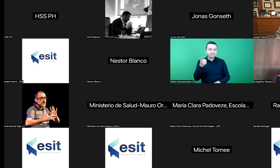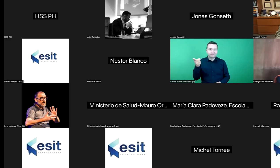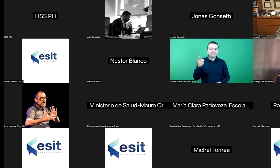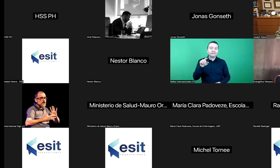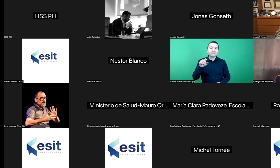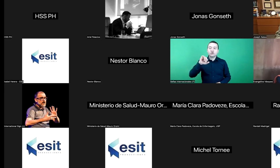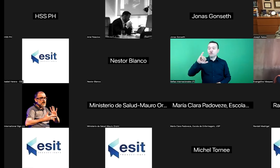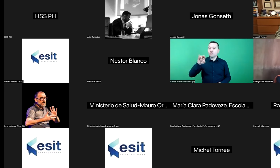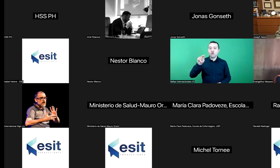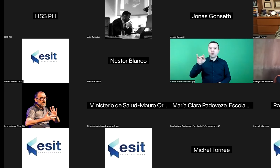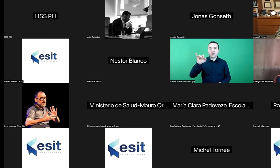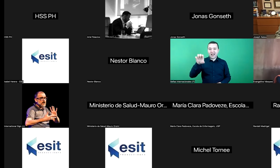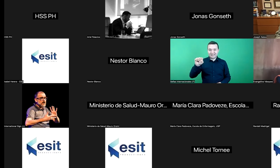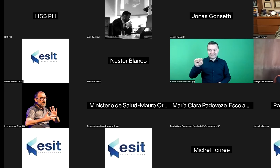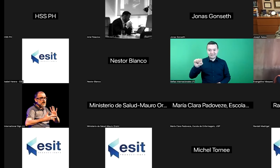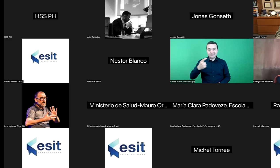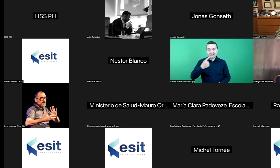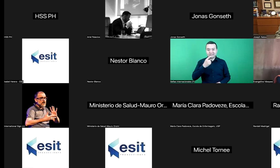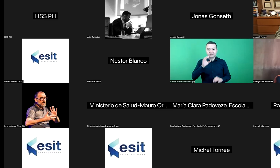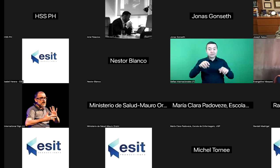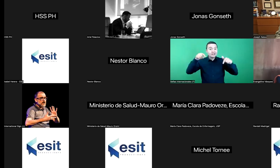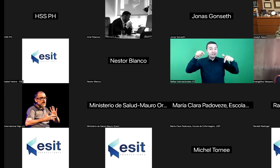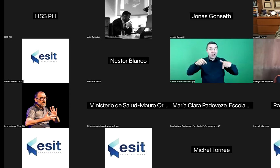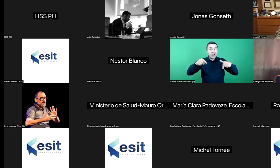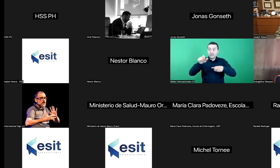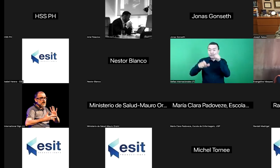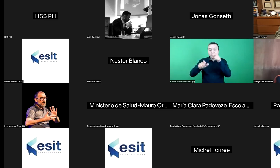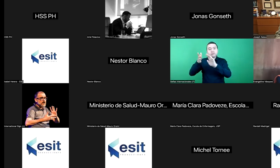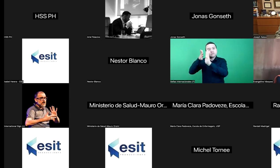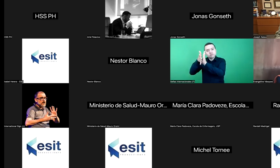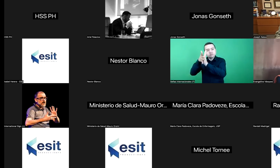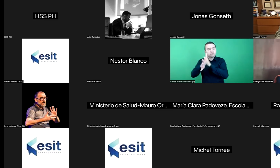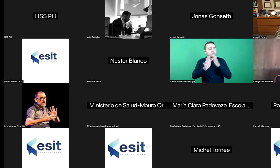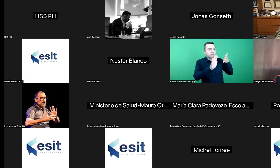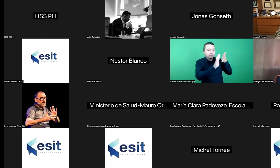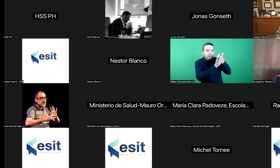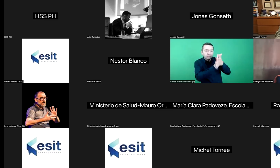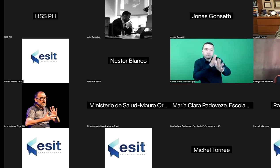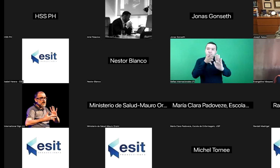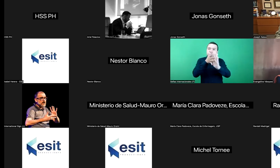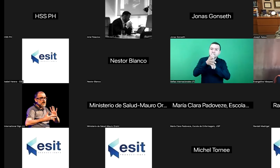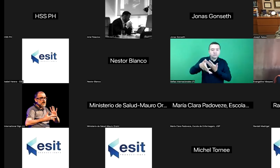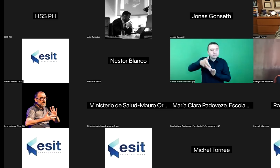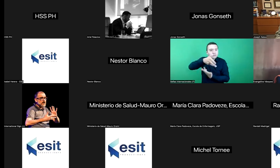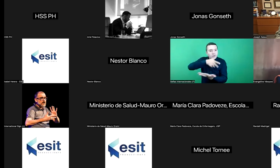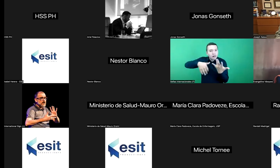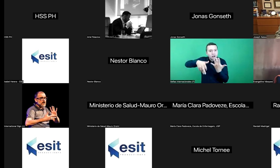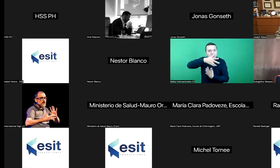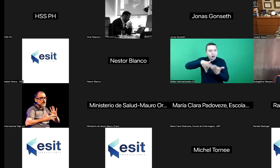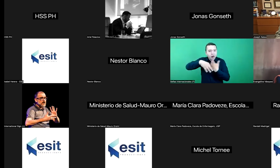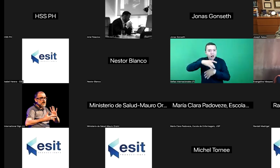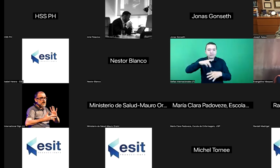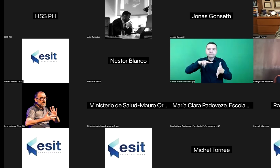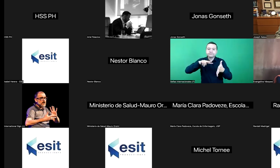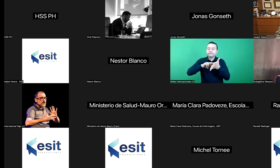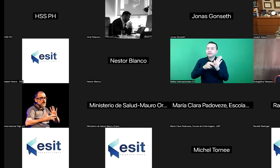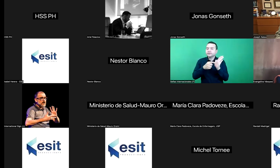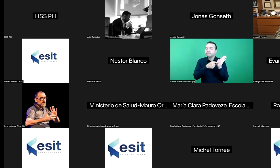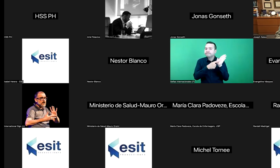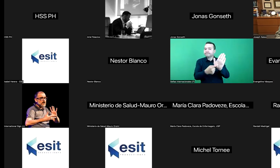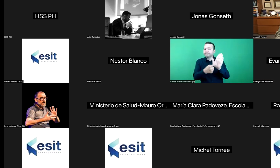allons écouter aujourd'hui vont mettre en lumière les défis en ce